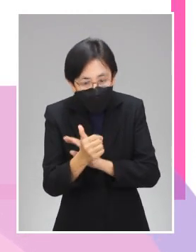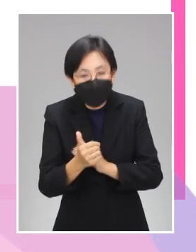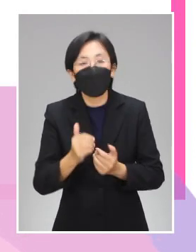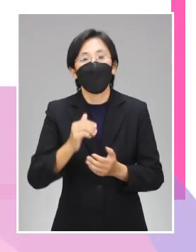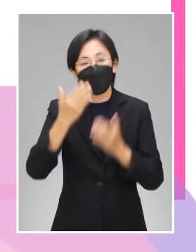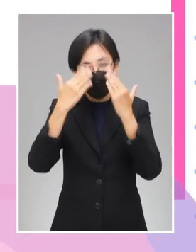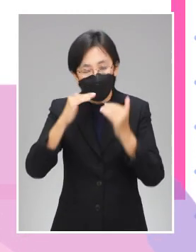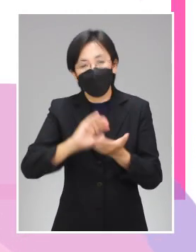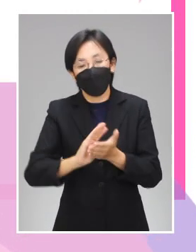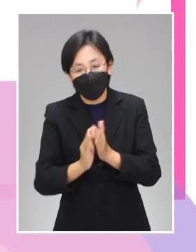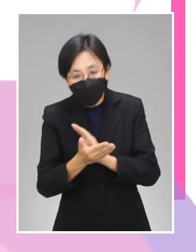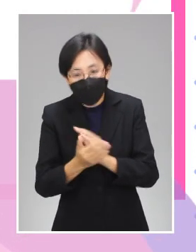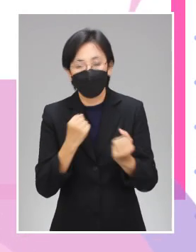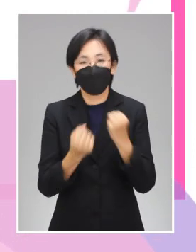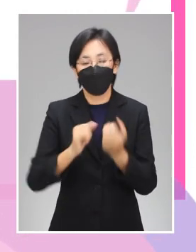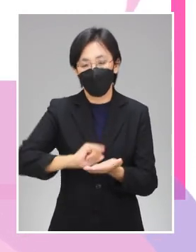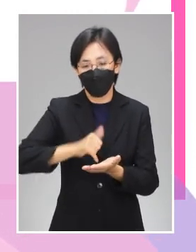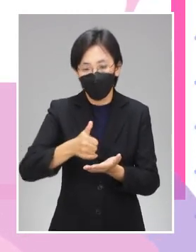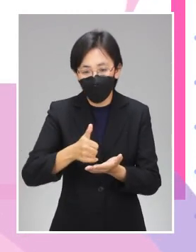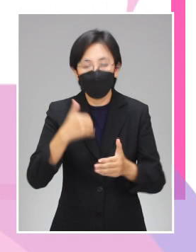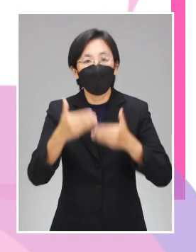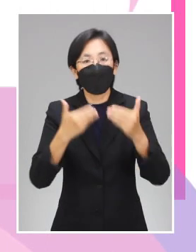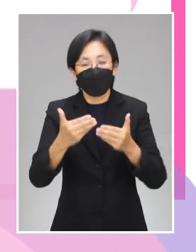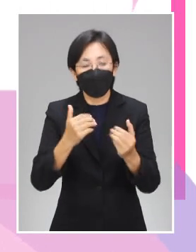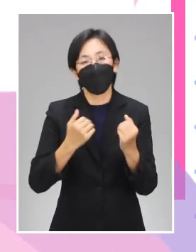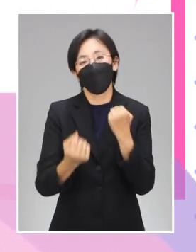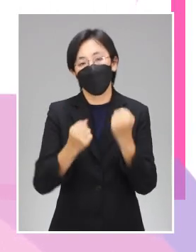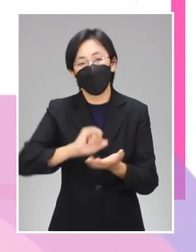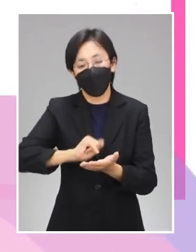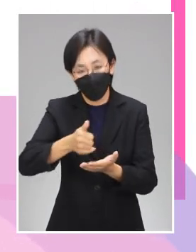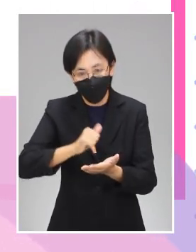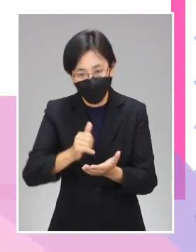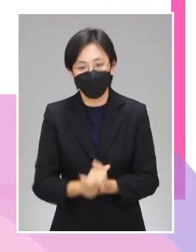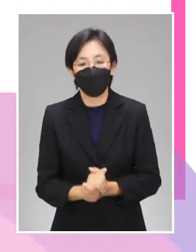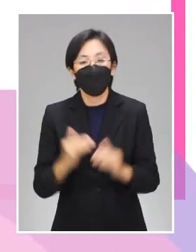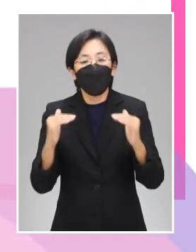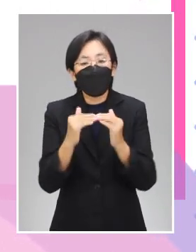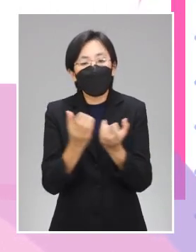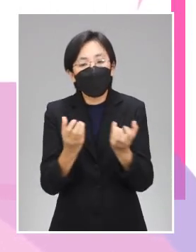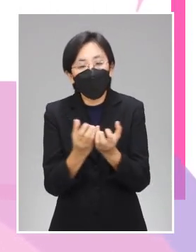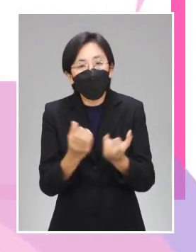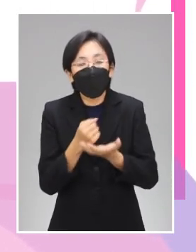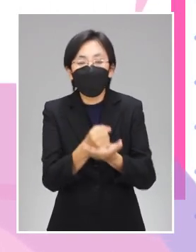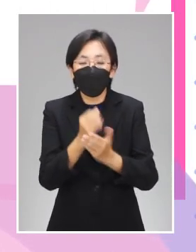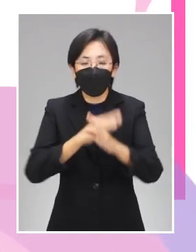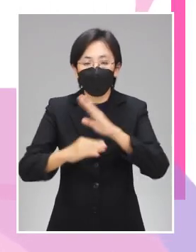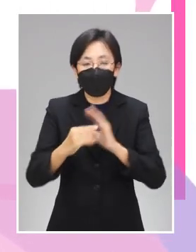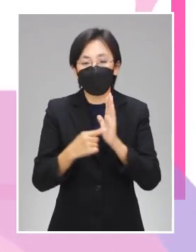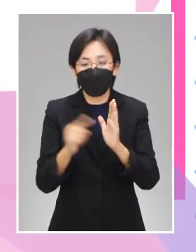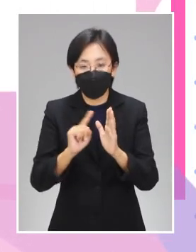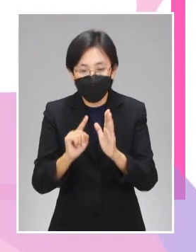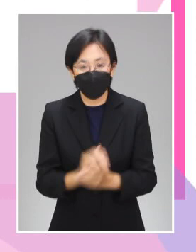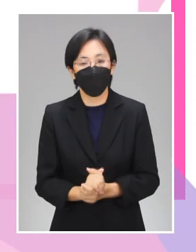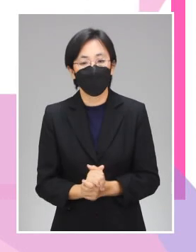องเห็นกายภาพบำบัดกิจกรรมบำบัดเป็นต้นสามารถมีสิทธิได้รับอุปกรณ์ในการช่วยเหลือคนพิการเช่น